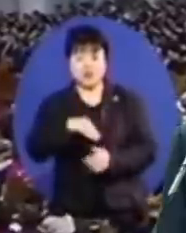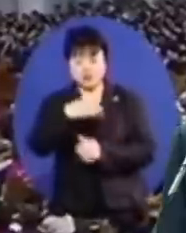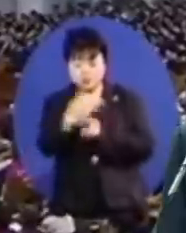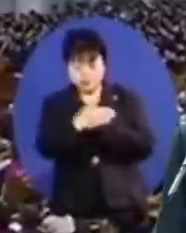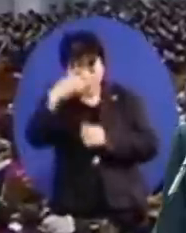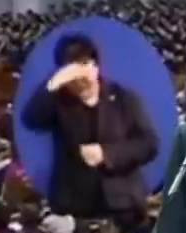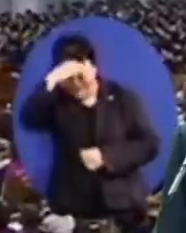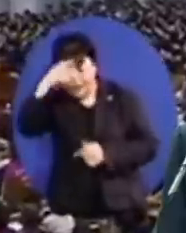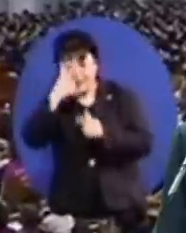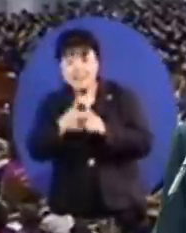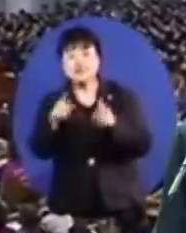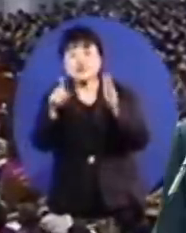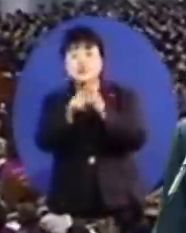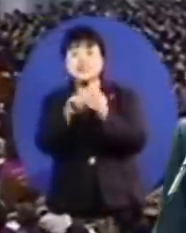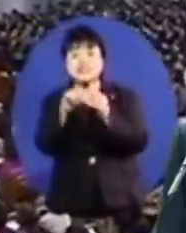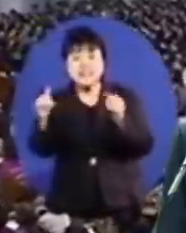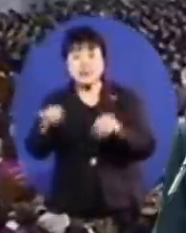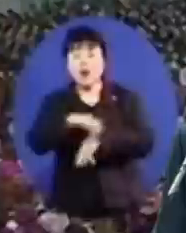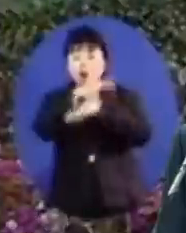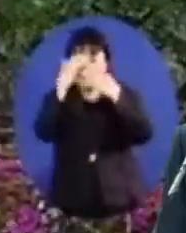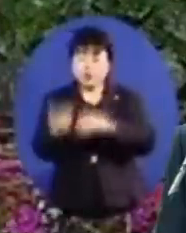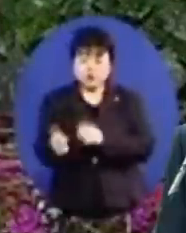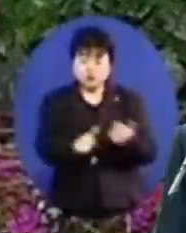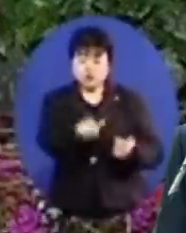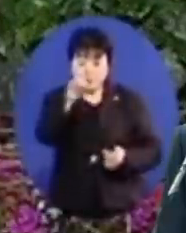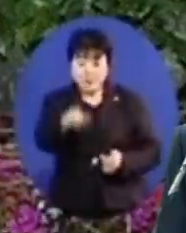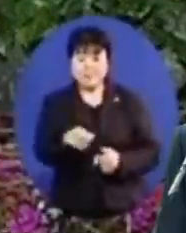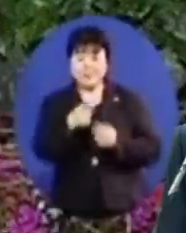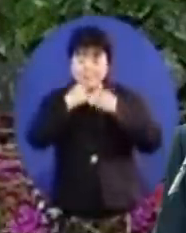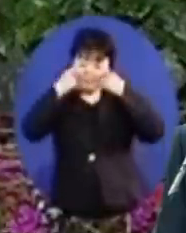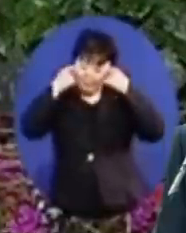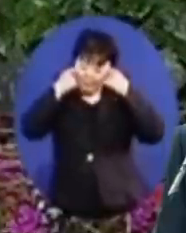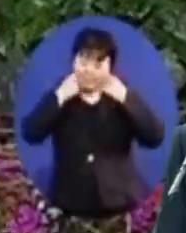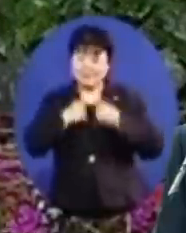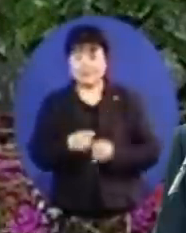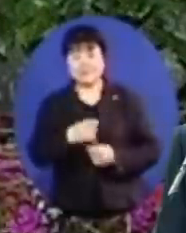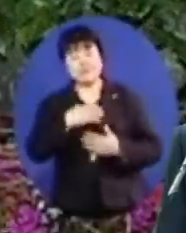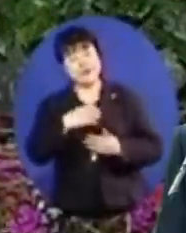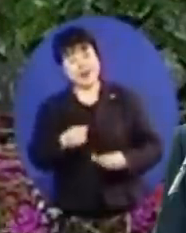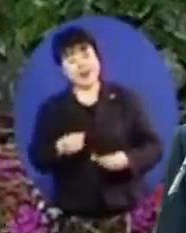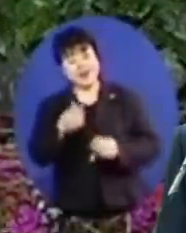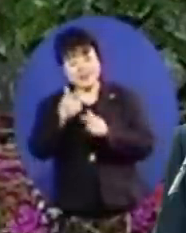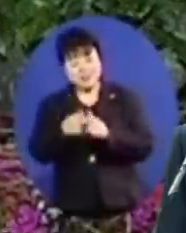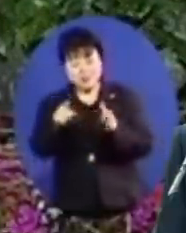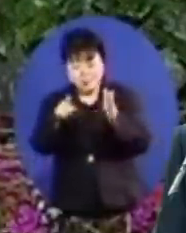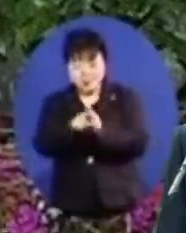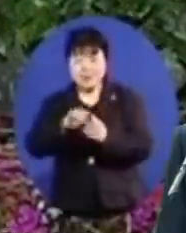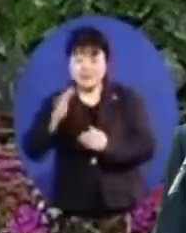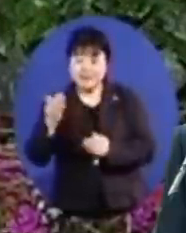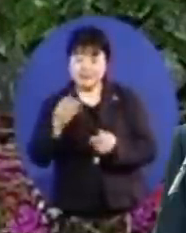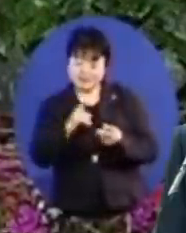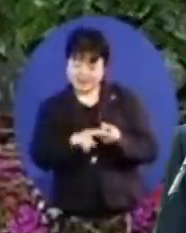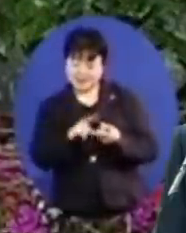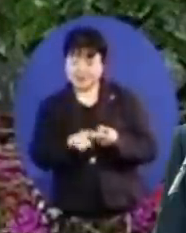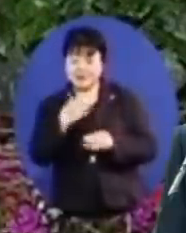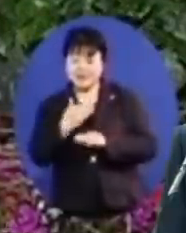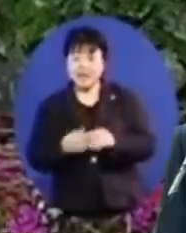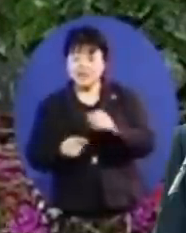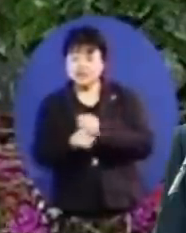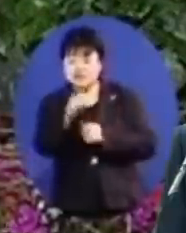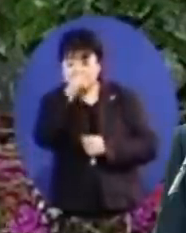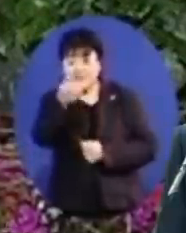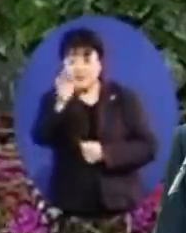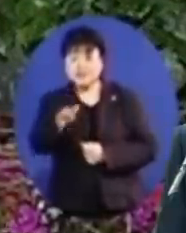살펴보니 예수님을 믿는 사람들은 죽음 앞에서도 다르더라. 내가 예수님을 믿게 된 데 대해서는 다른 이유도